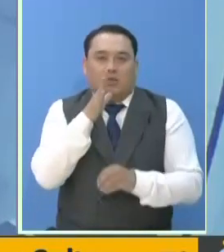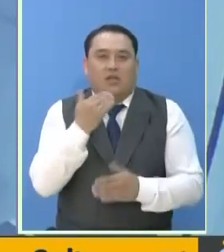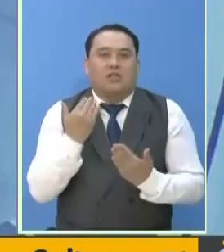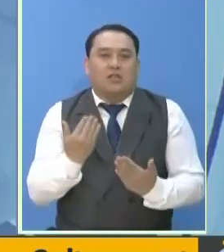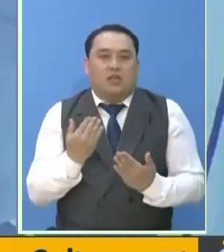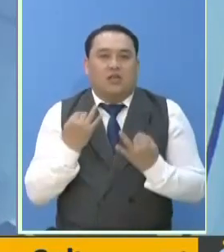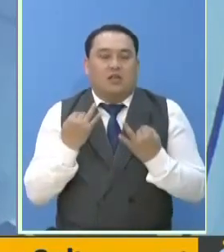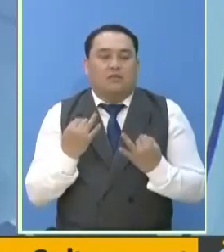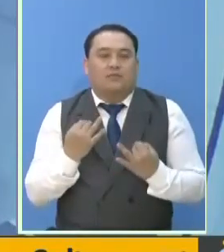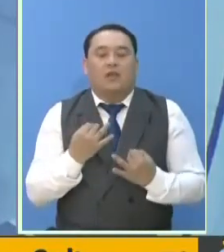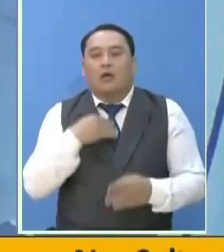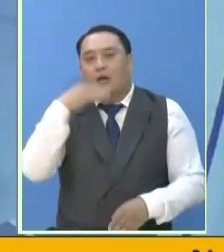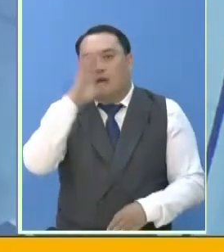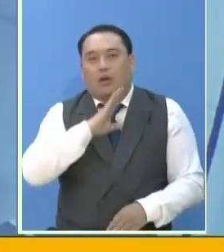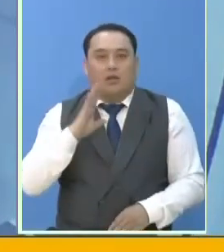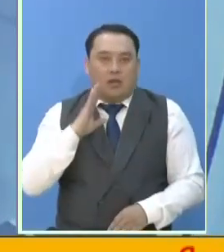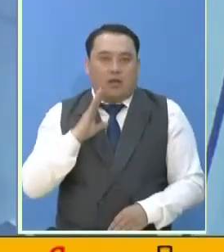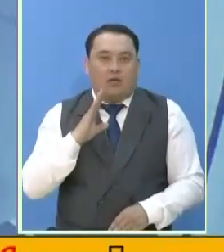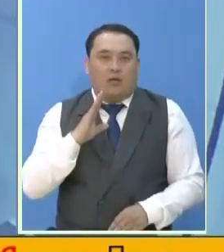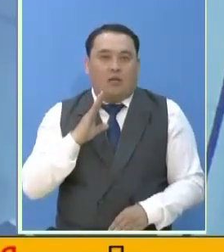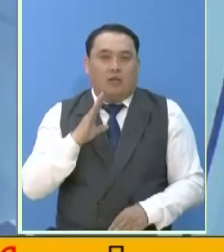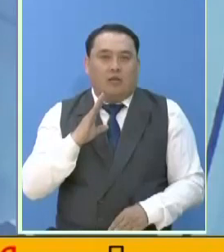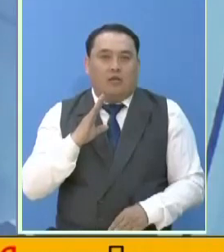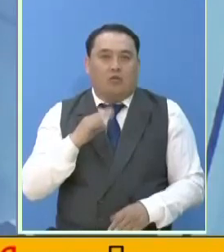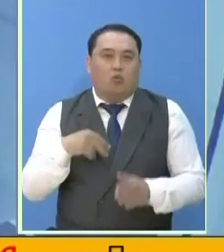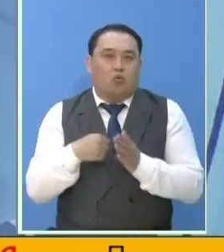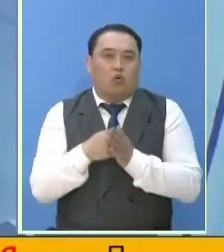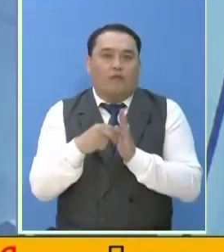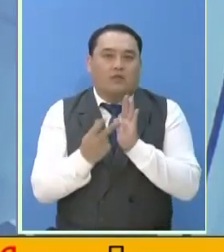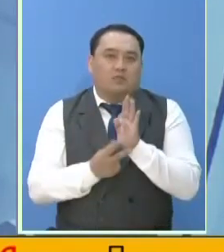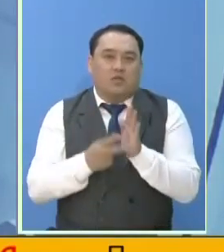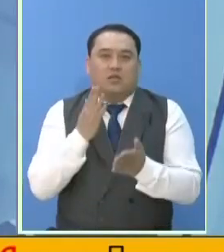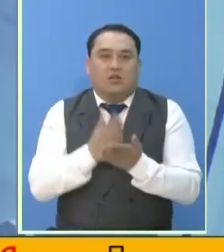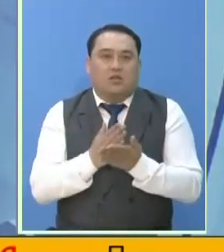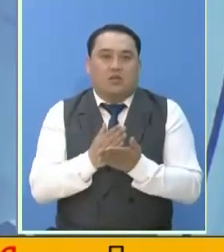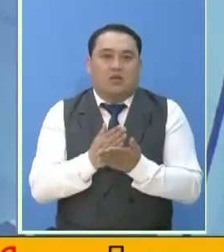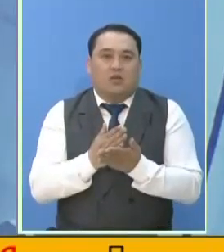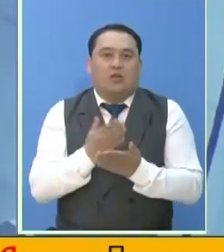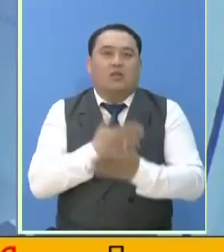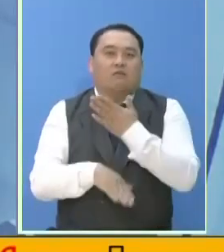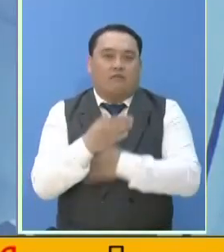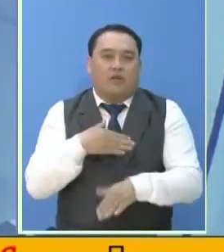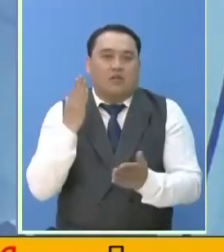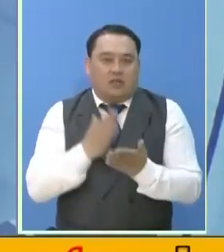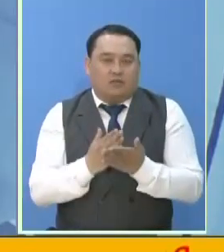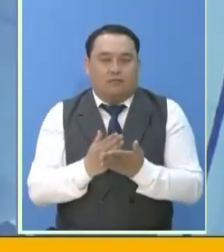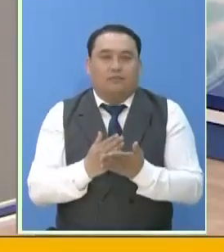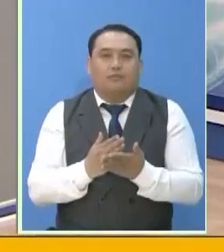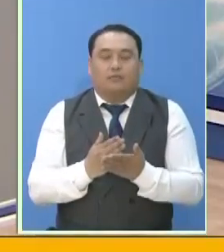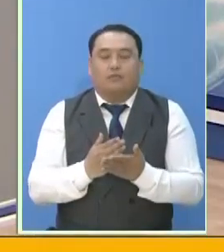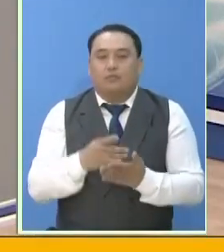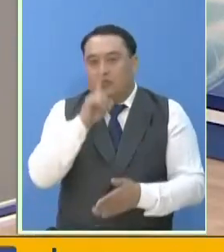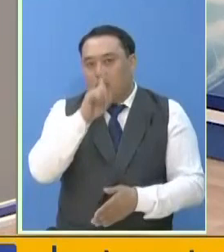и родители, дети которых до 18 лет имеют на иждивение детей-инвалидов. А также не